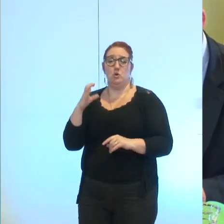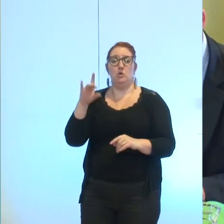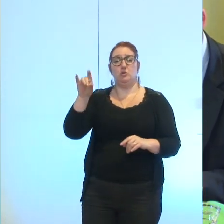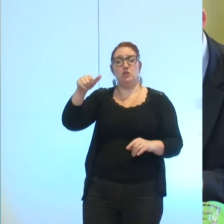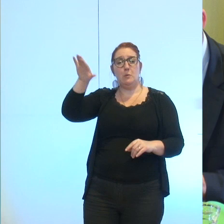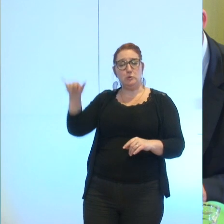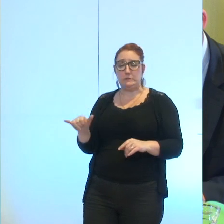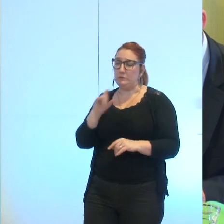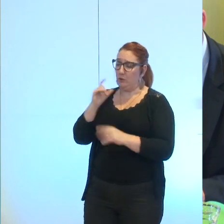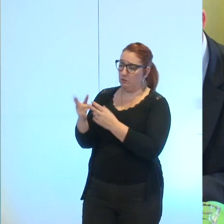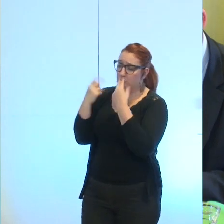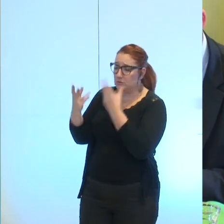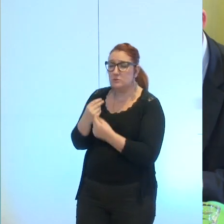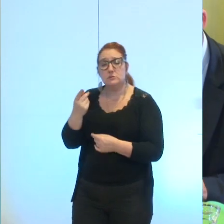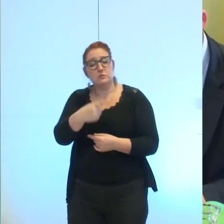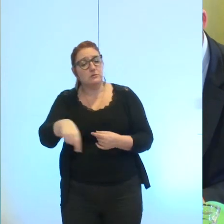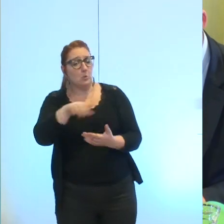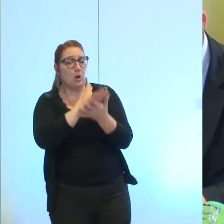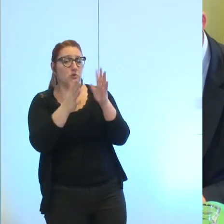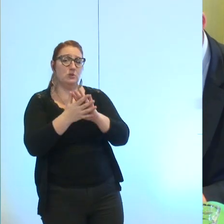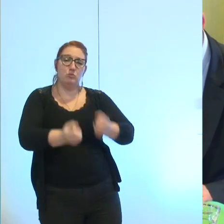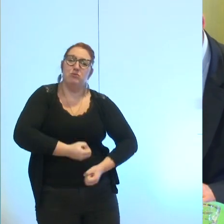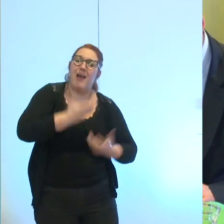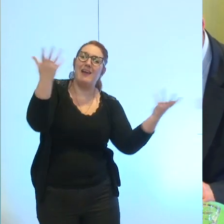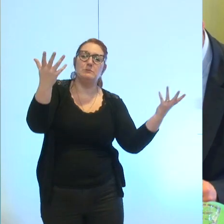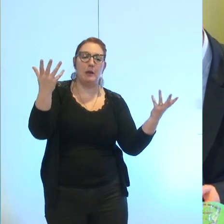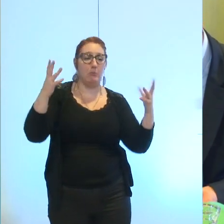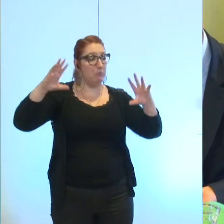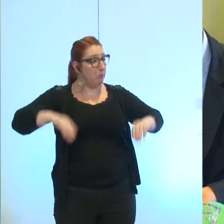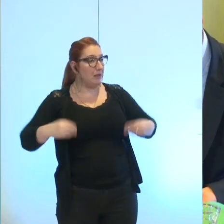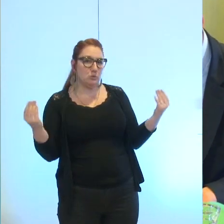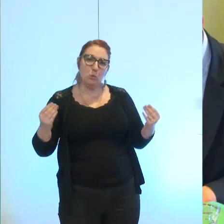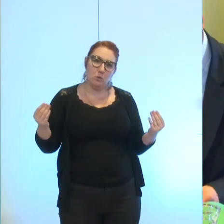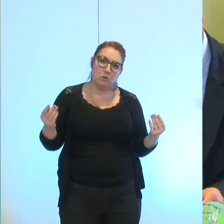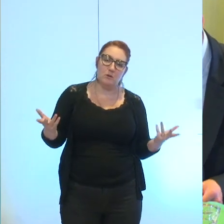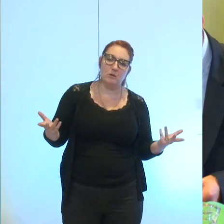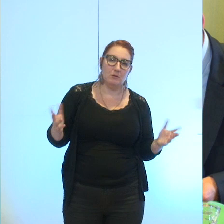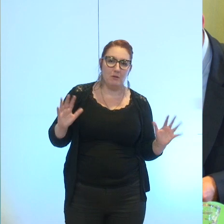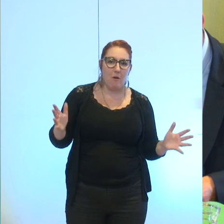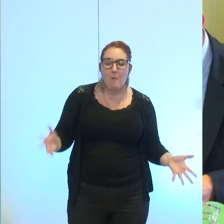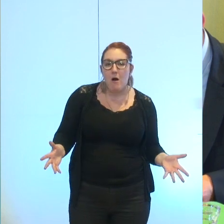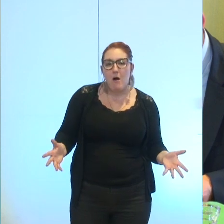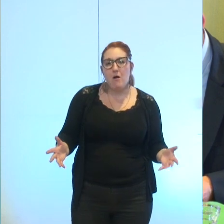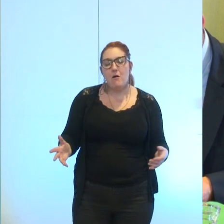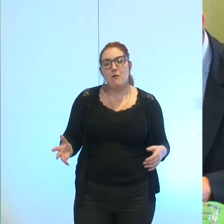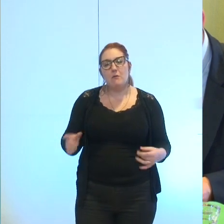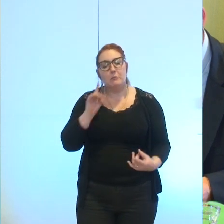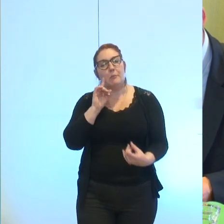au aux associations d'avoir un espace d'expression qui qui vaille le coup qui soit